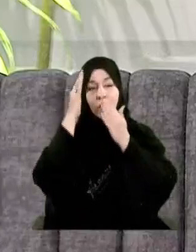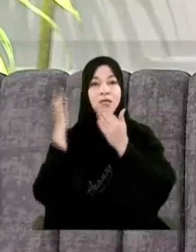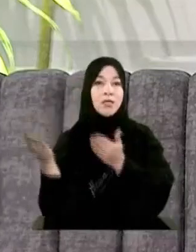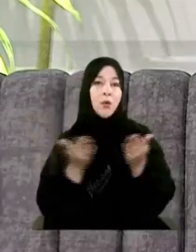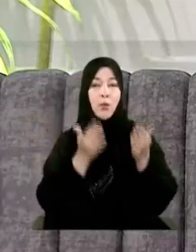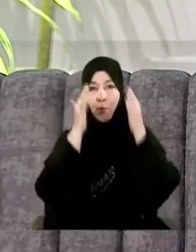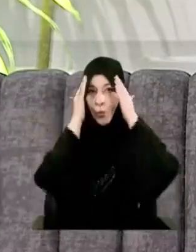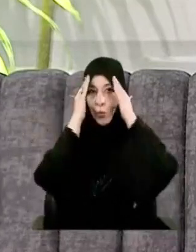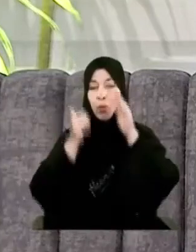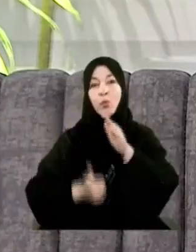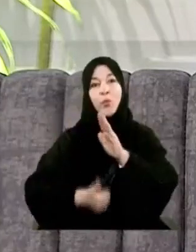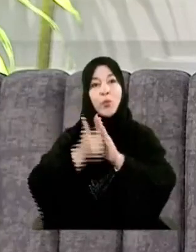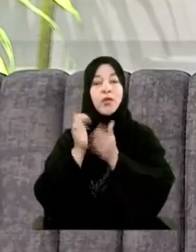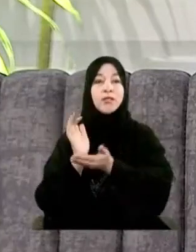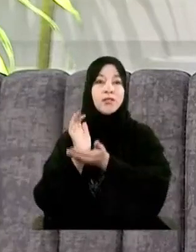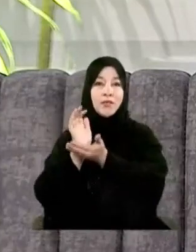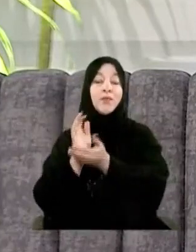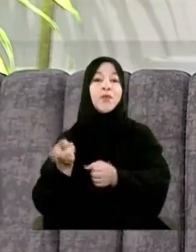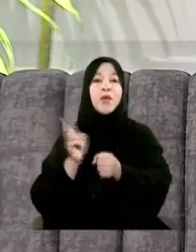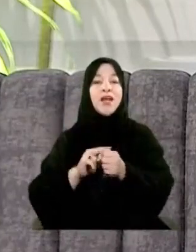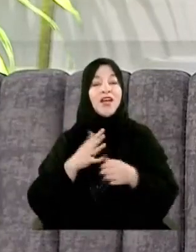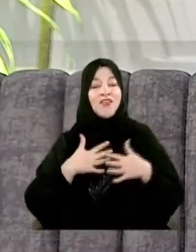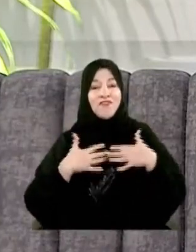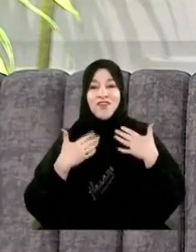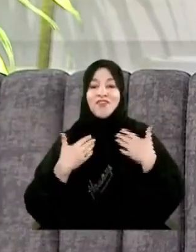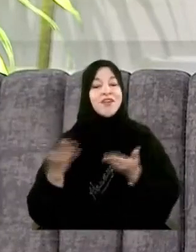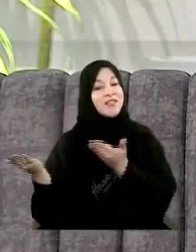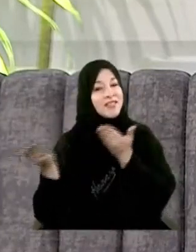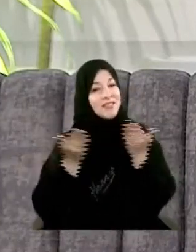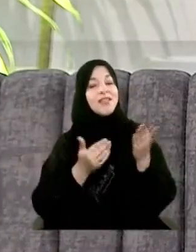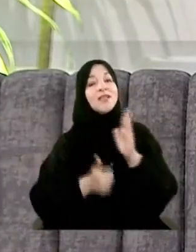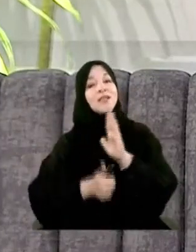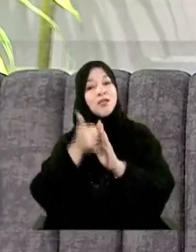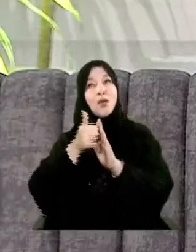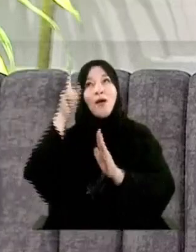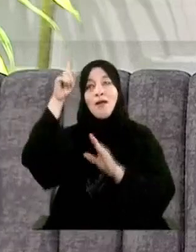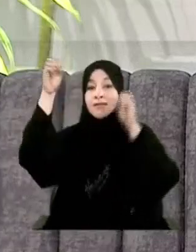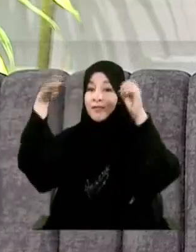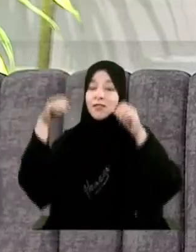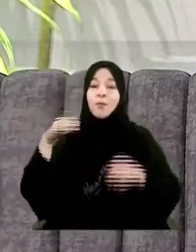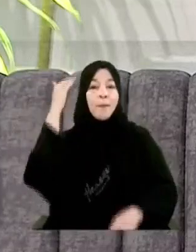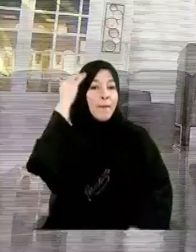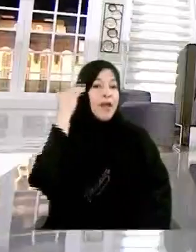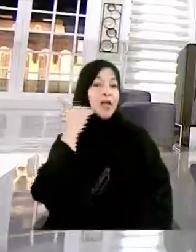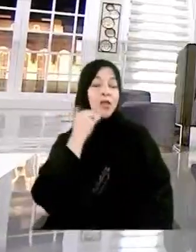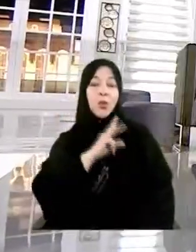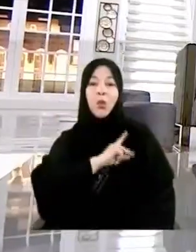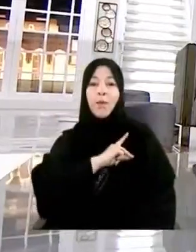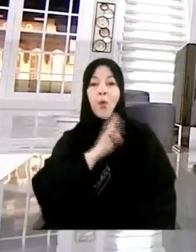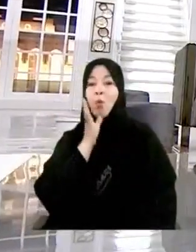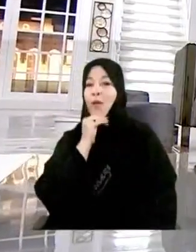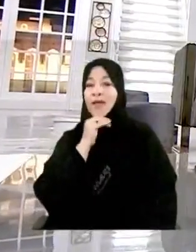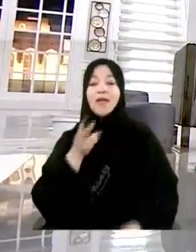ونبارك لكم هذا الإنجاز. أهلا بكم، ونشكركم على إتاحة الفرصة للحديث حول هذا الإنجاز المبارك لطالبات السلطنة. ولو هذا واجبنا،